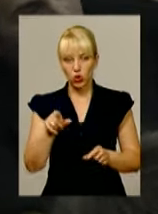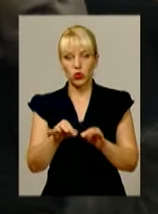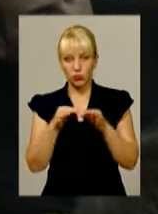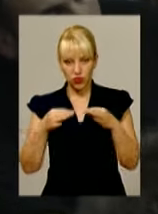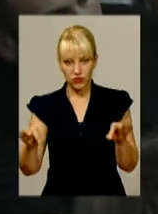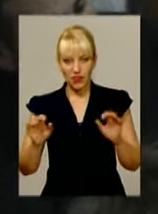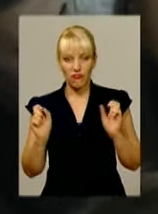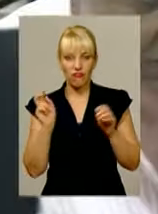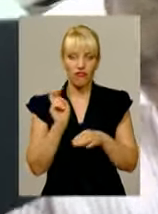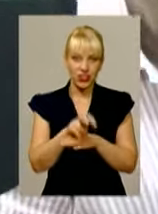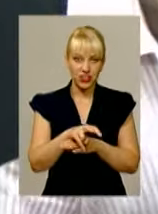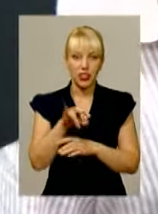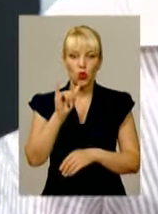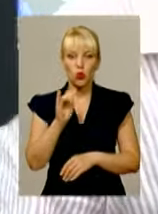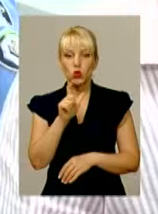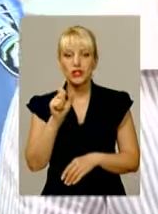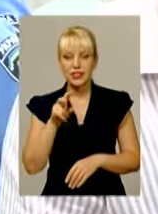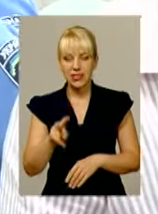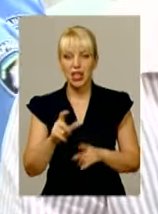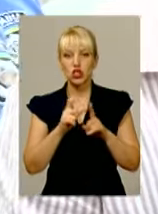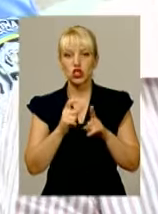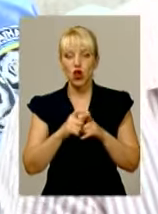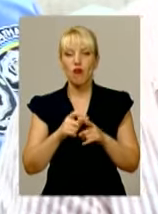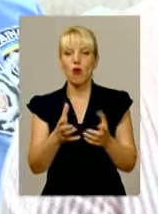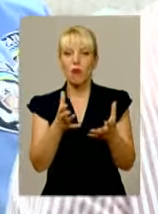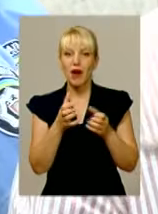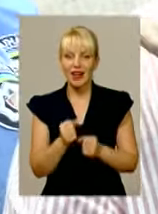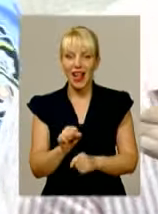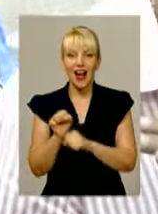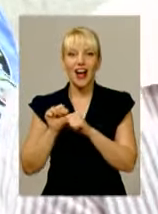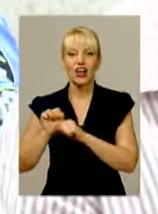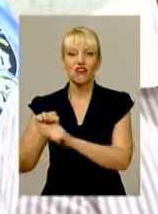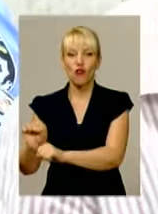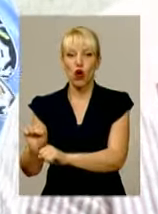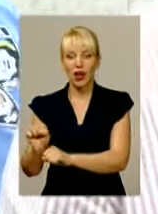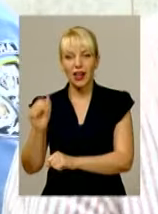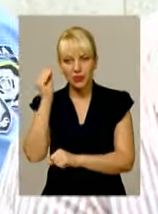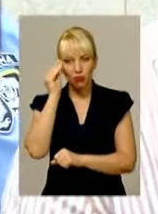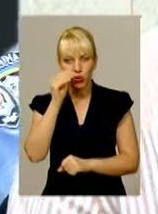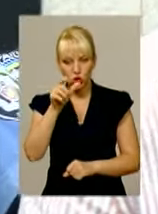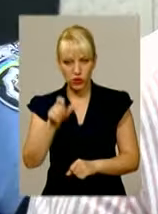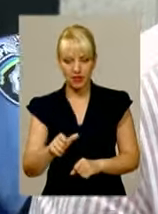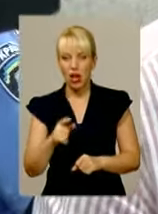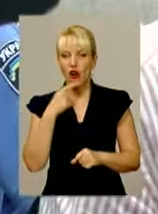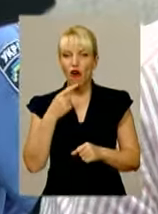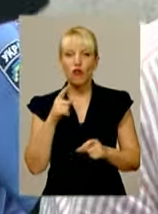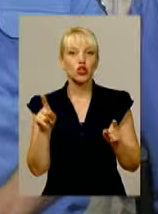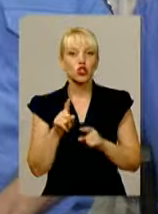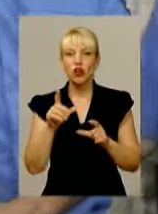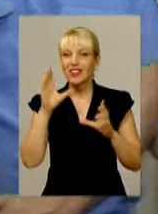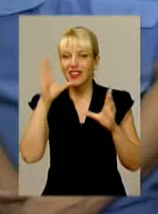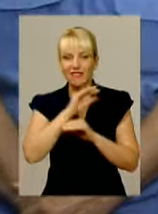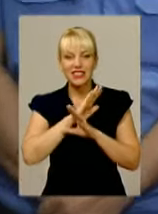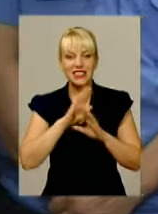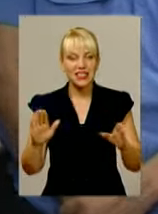увійти до зали, слово бере адвокат підозрюваного. Він заявляє, що не встиг ознайомитися із матеріалами клопотання слідчого про обрання запобіжного